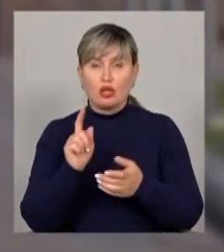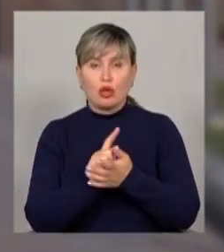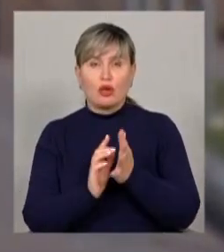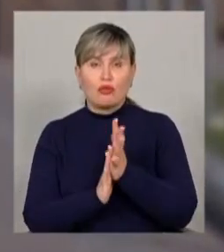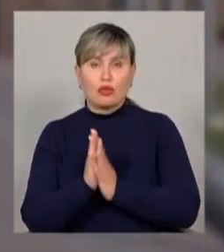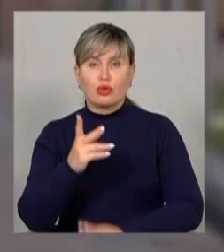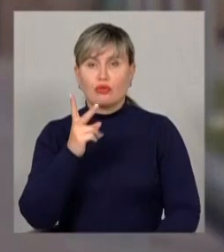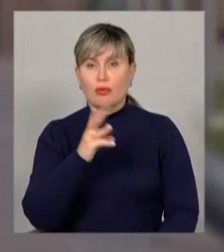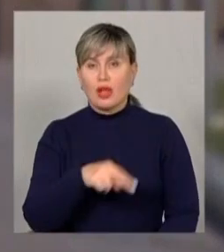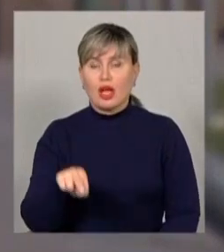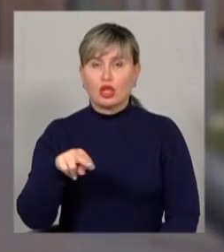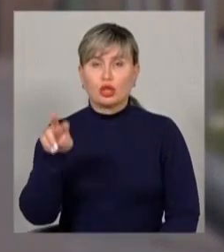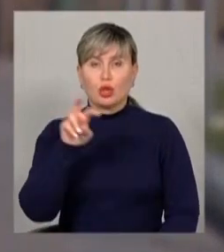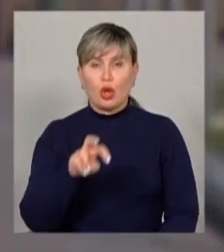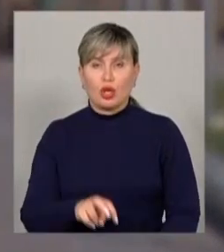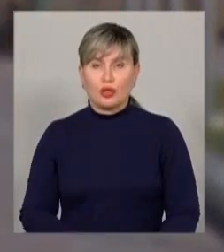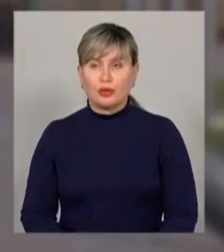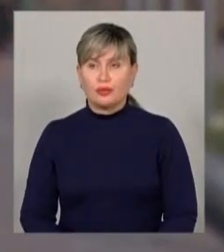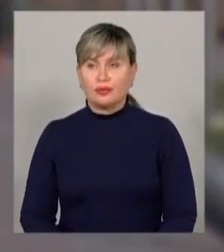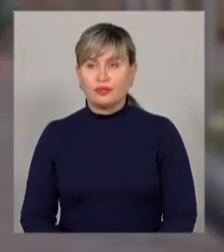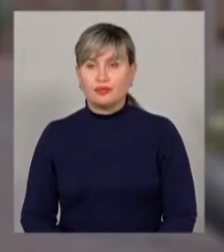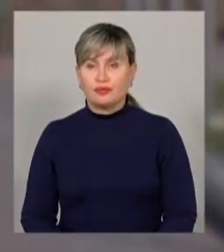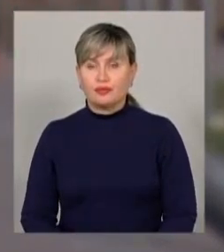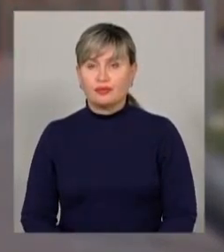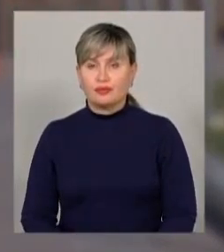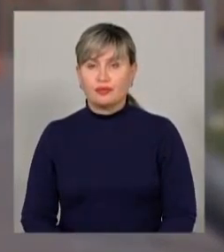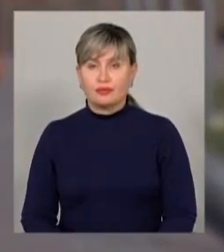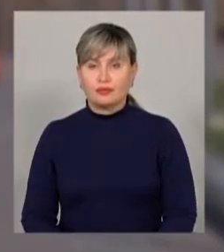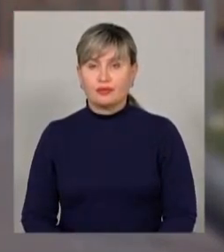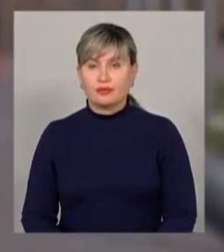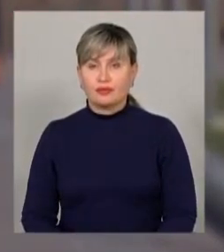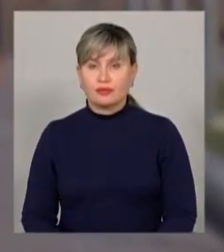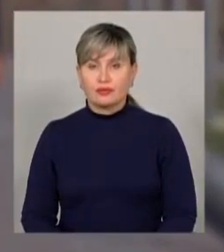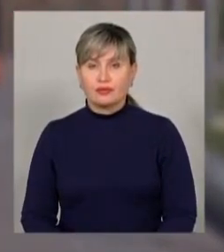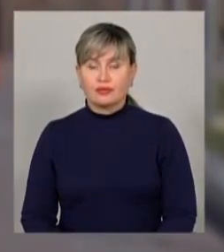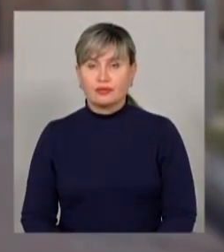2 миллиардов долларов. Далия Насипова, Данияр Умар, Ренат Утеев, телеканал «Алматы», Астана.